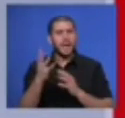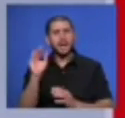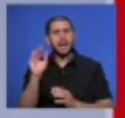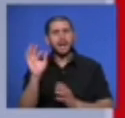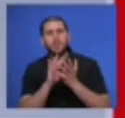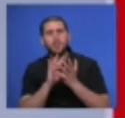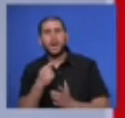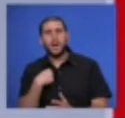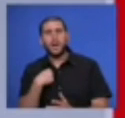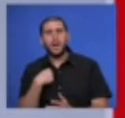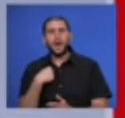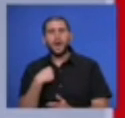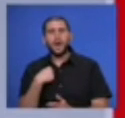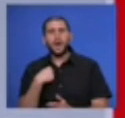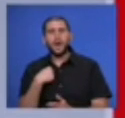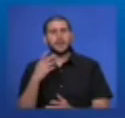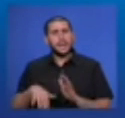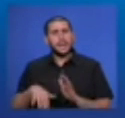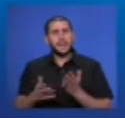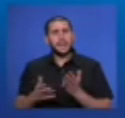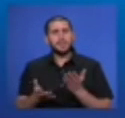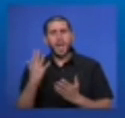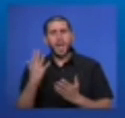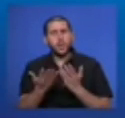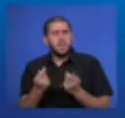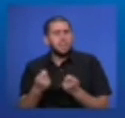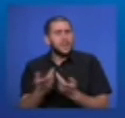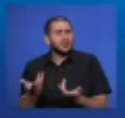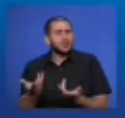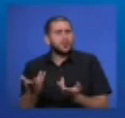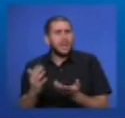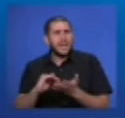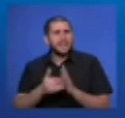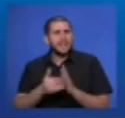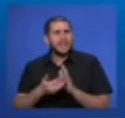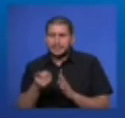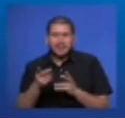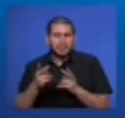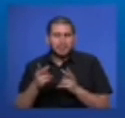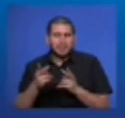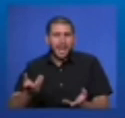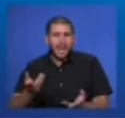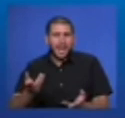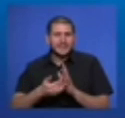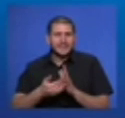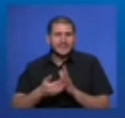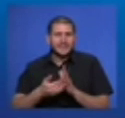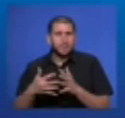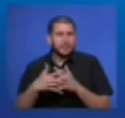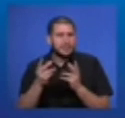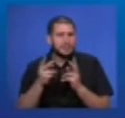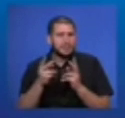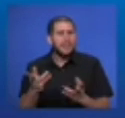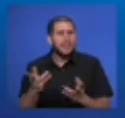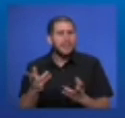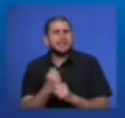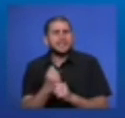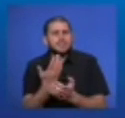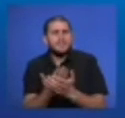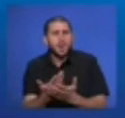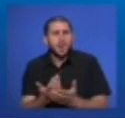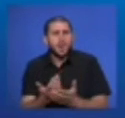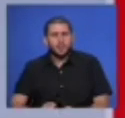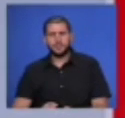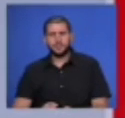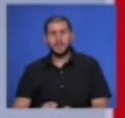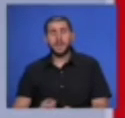מרזה 5 קילו בשבוע. מה זה הסכם הקואליציוני? זה בדיחה. הסכם קואליציוני זה בדיחה. מה עשיתם בפועל? הייתה כוונה